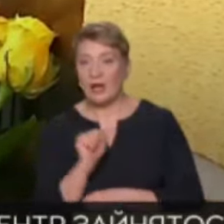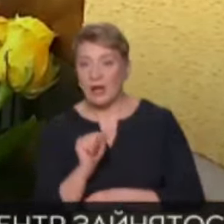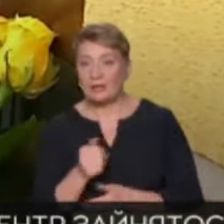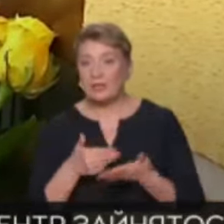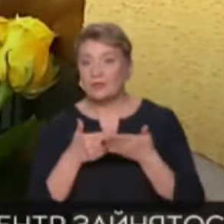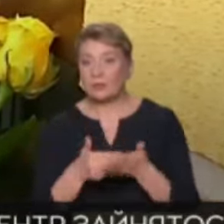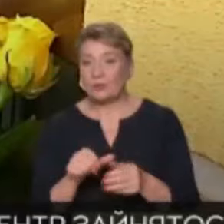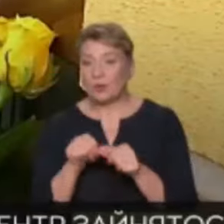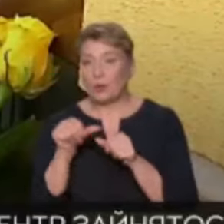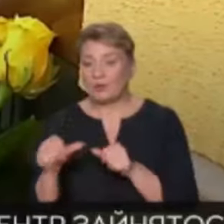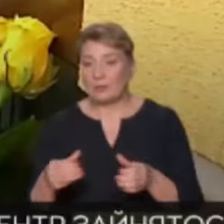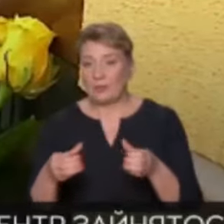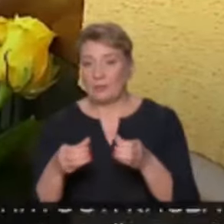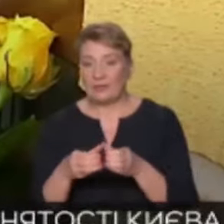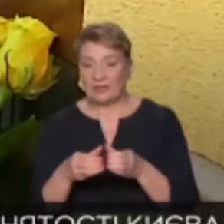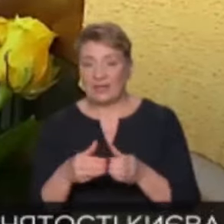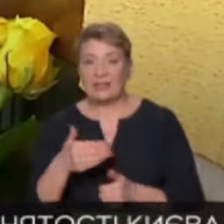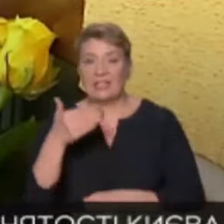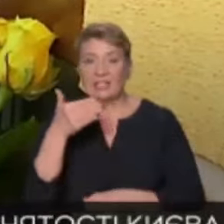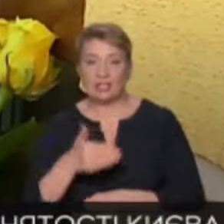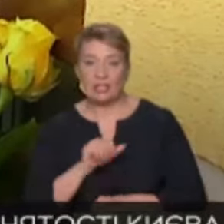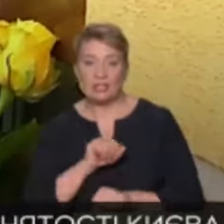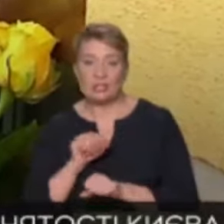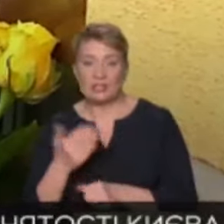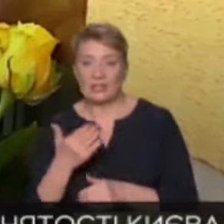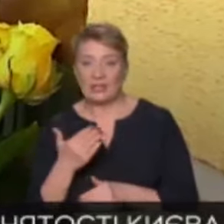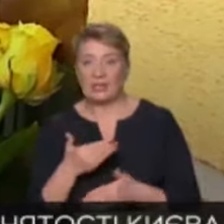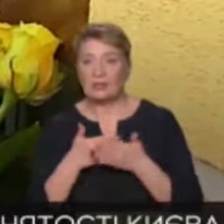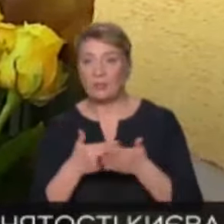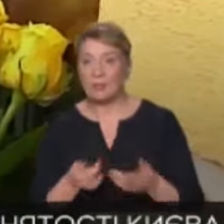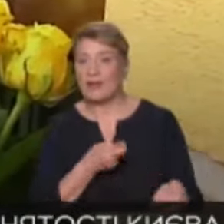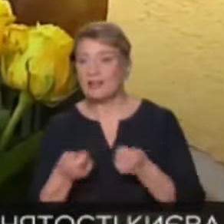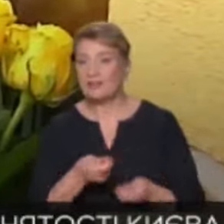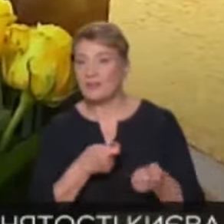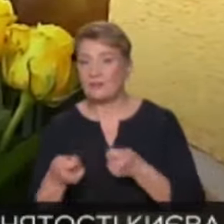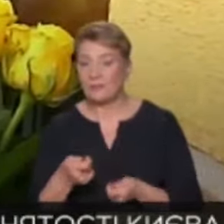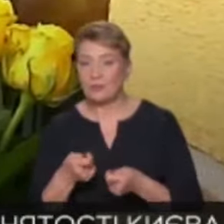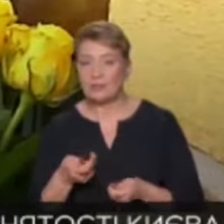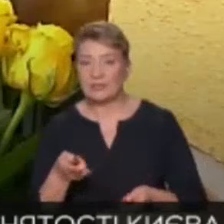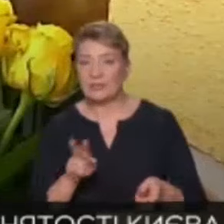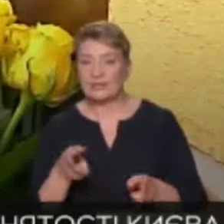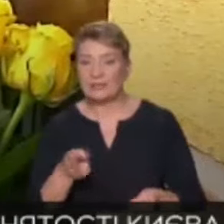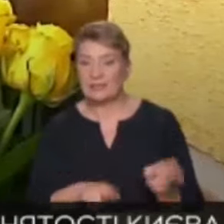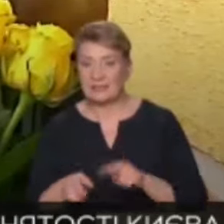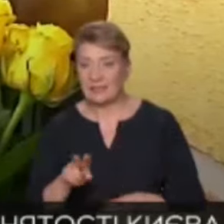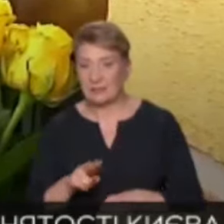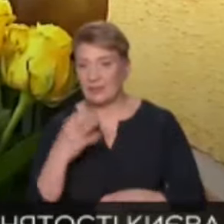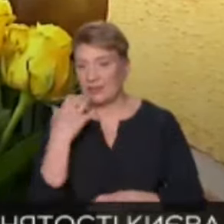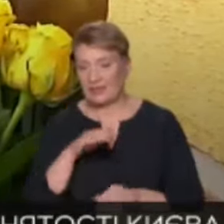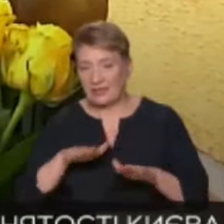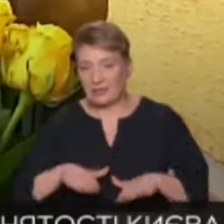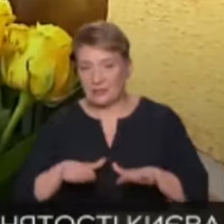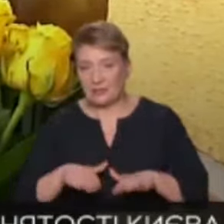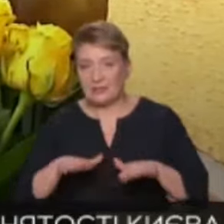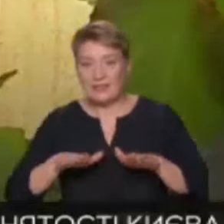окремого підрозділу на щиті, який допомагає вивозити тіла наших українських загиблих із гарячих точок, із